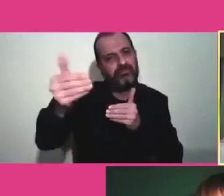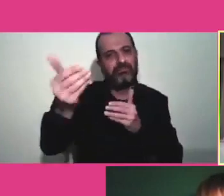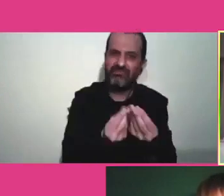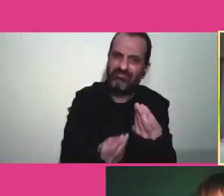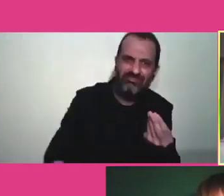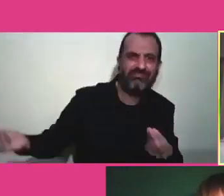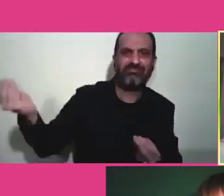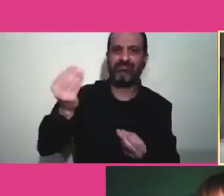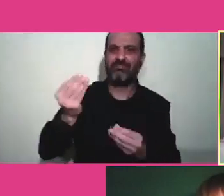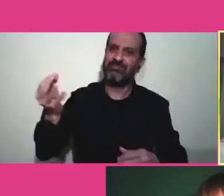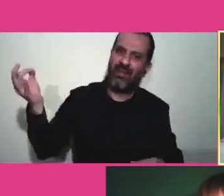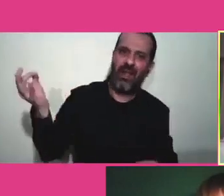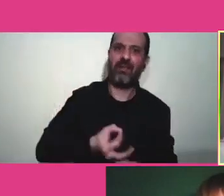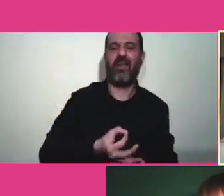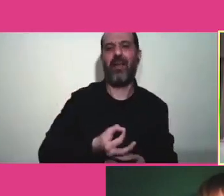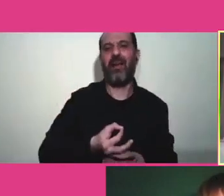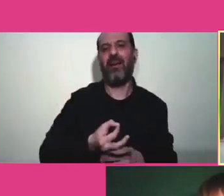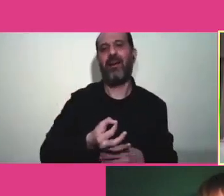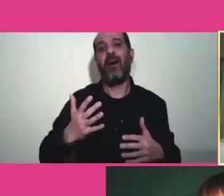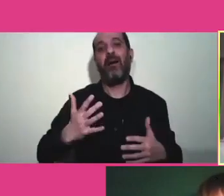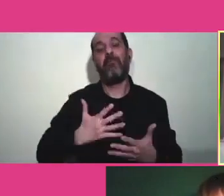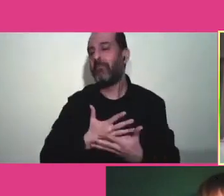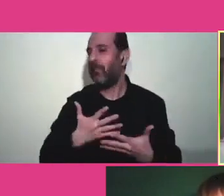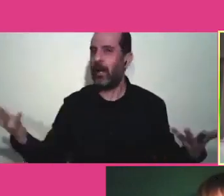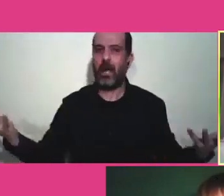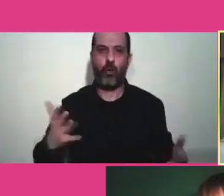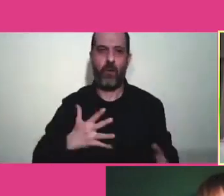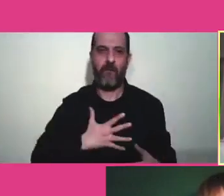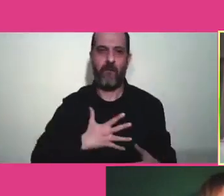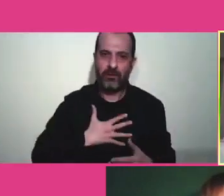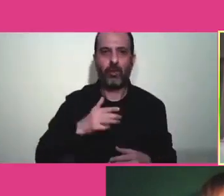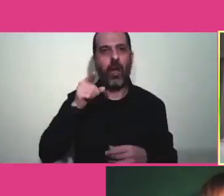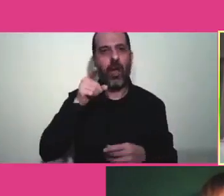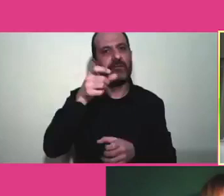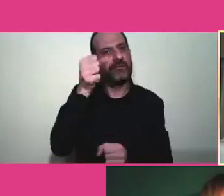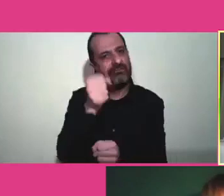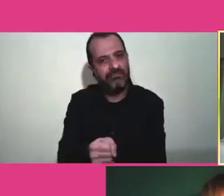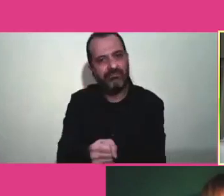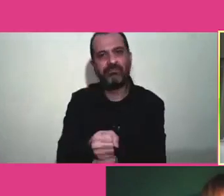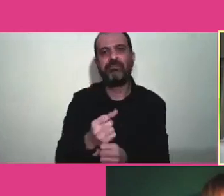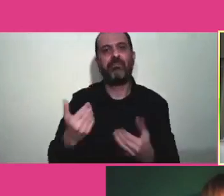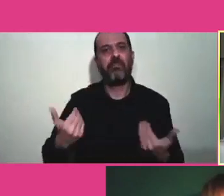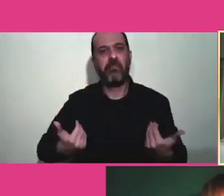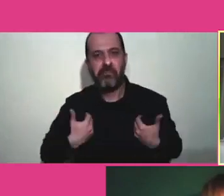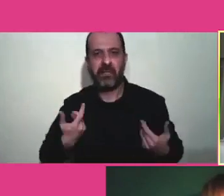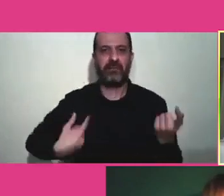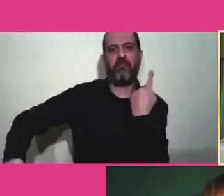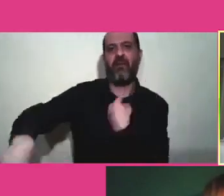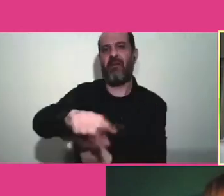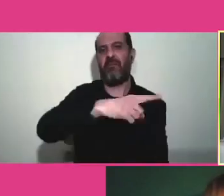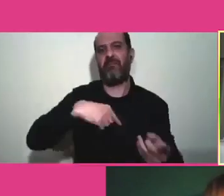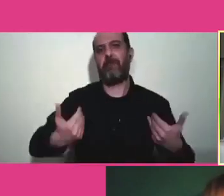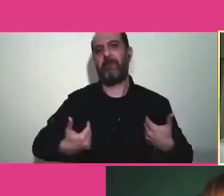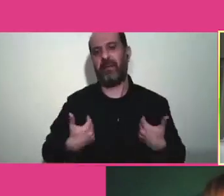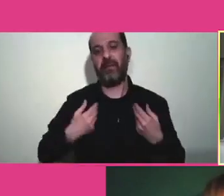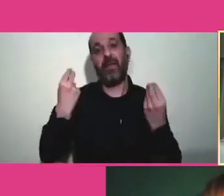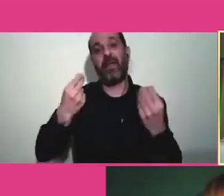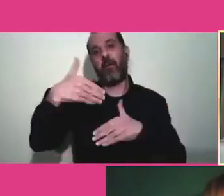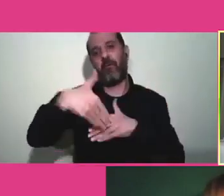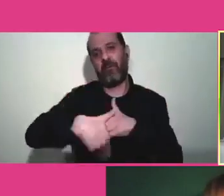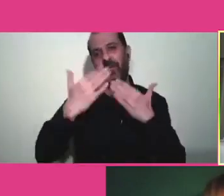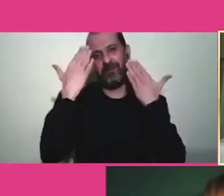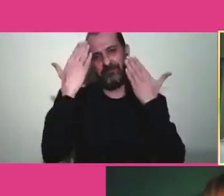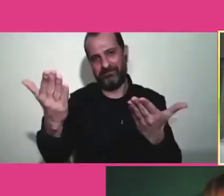να πω ένα μεγάλο ευχαριστώ που μείνατε μέχρι αργά και παίξαμε μαζί. Καλό βράδυ.